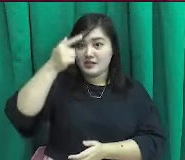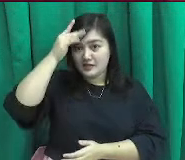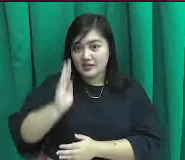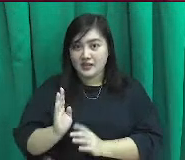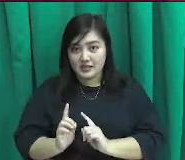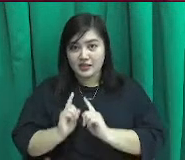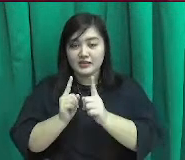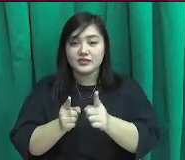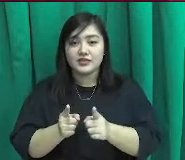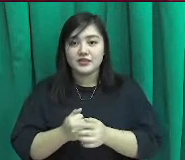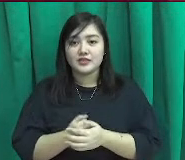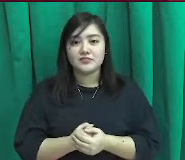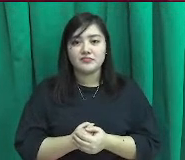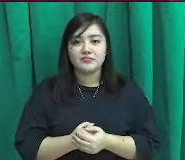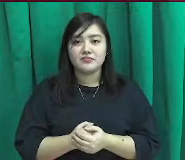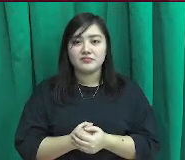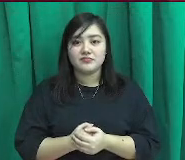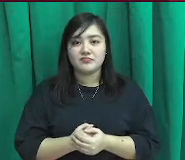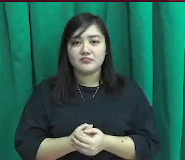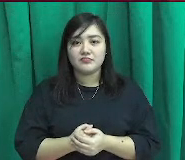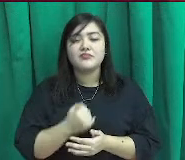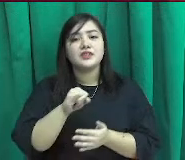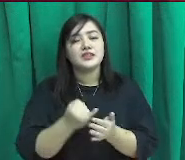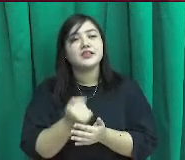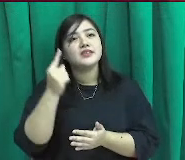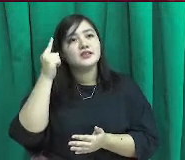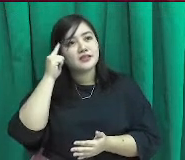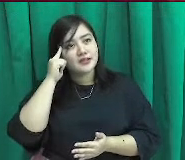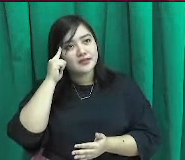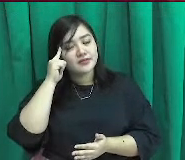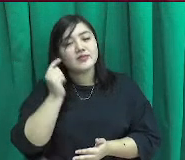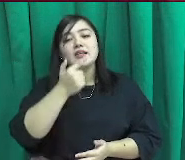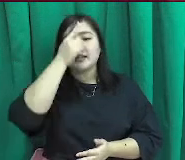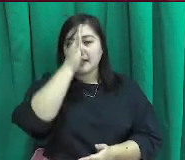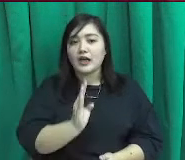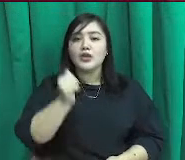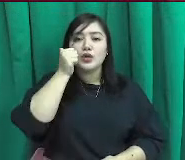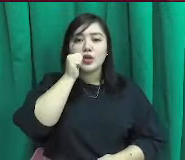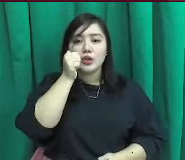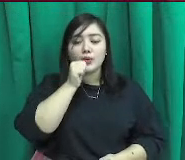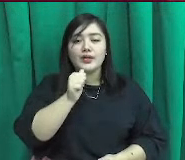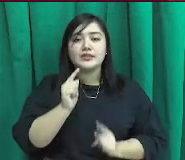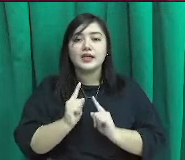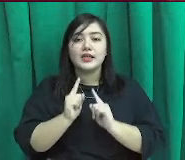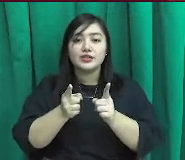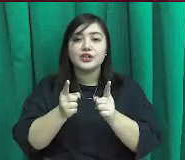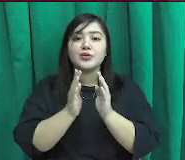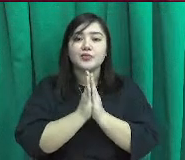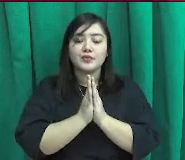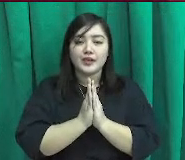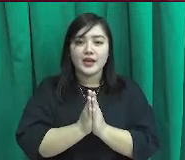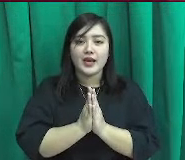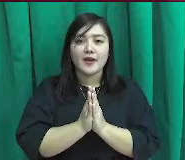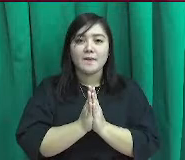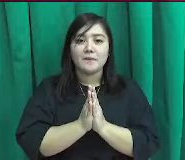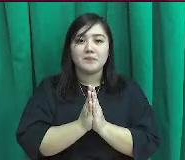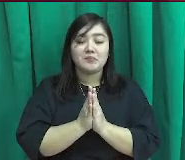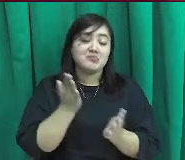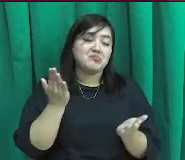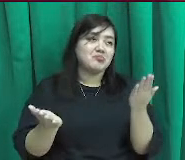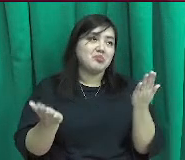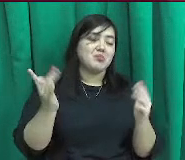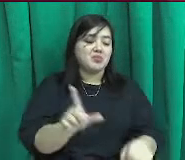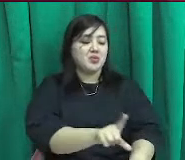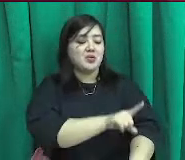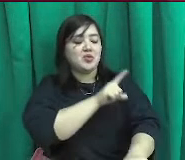Kung kailan niya sasagutin yan, pag-aaralan mo kung bakit hindi pa sinasagot. Yes, sir. You see, ilapit yeah. mo sa Panginoon. Humingi tayo sa Panginoon ng tulong.